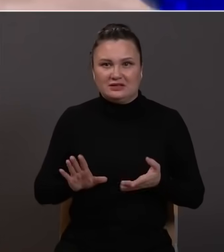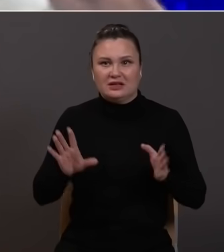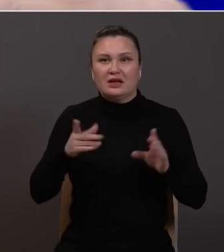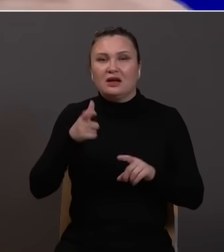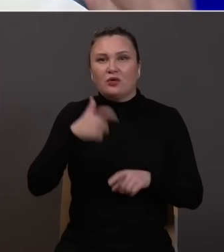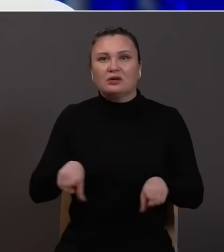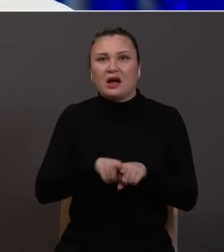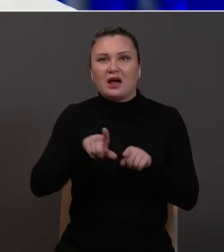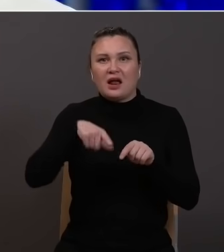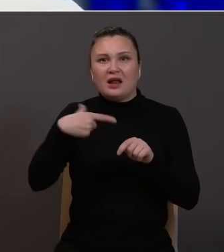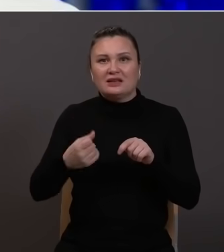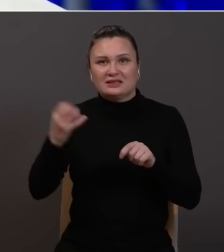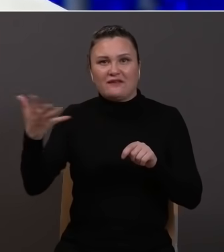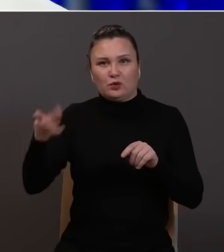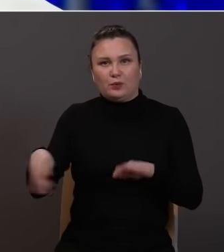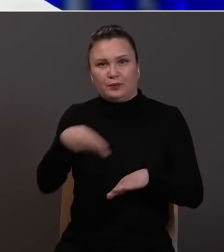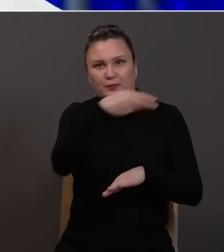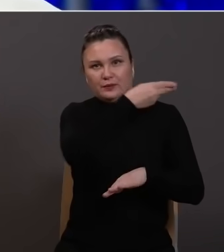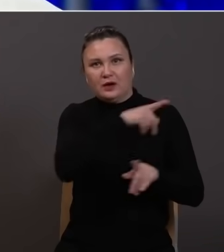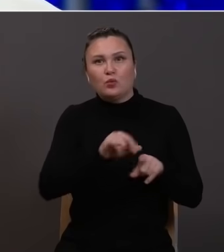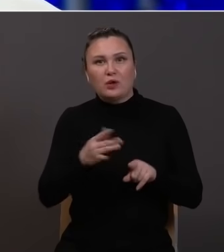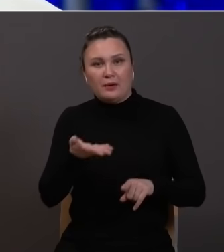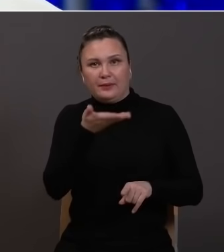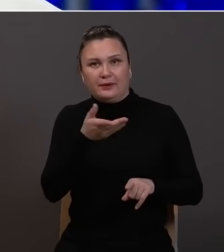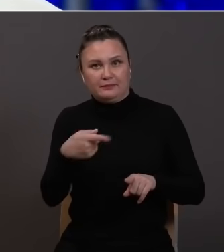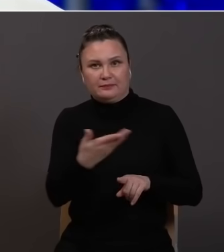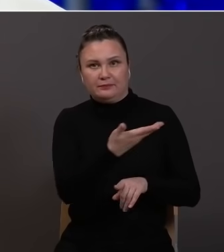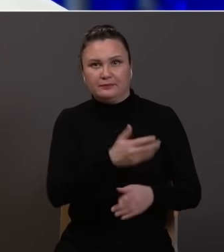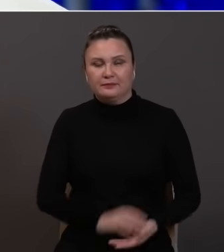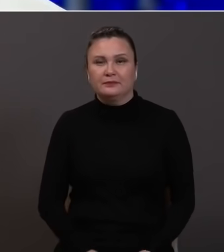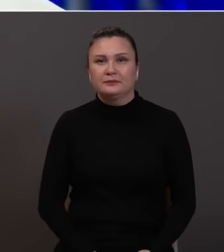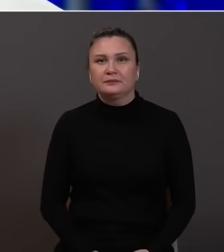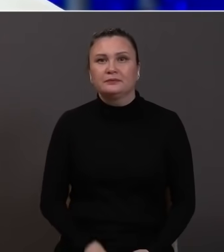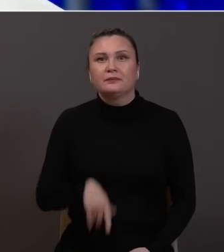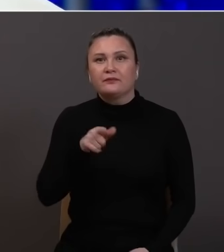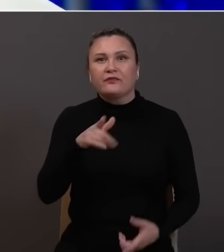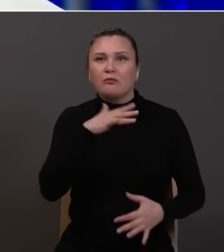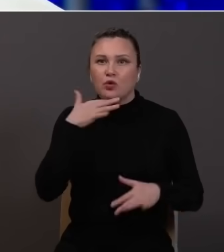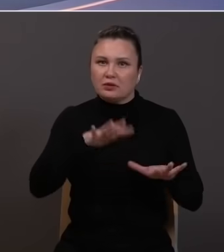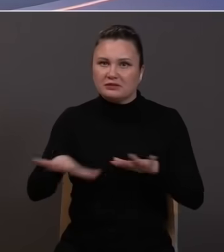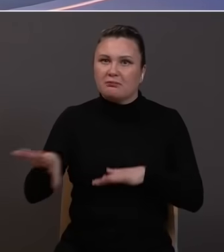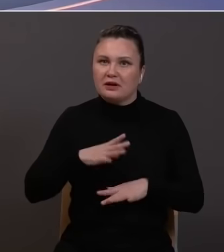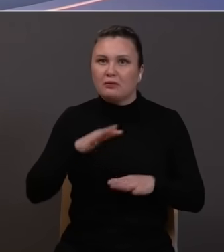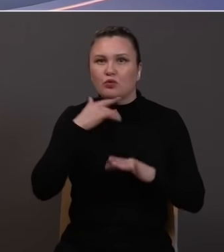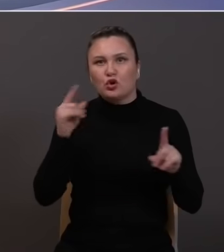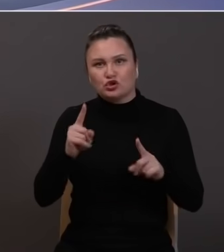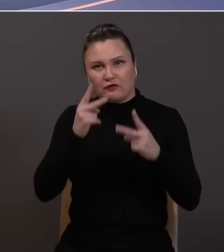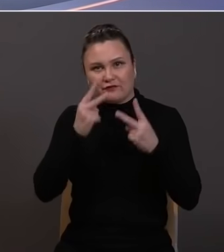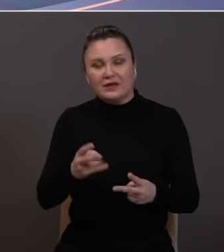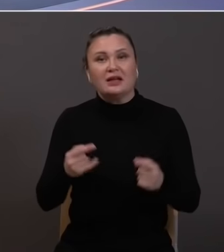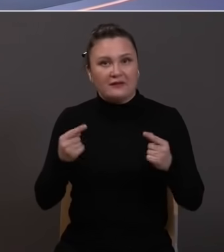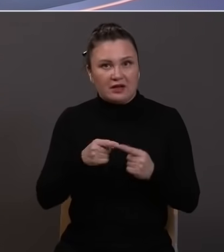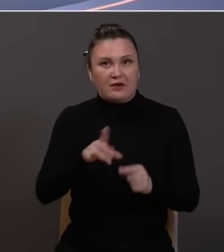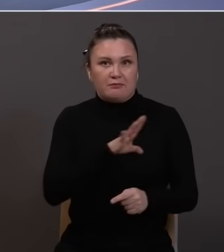как листик на ветру, и куда он подует, туда. Поэтому. Ну а вот вы много где были, много чего видели и